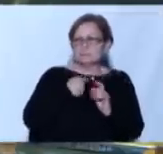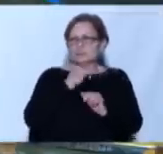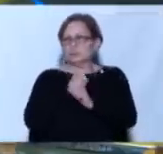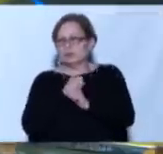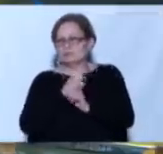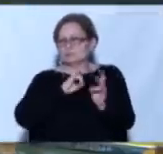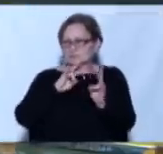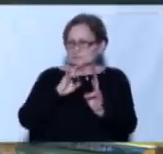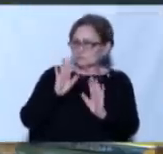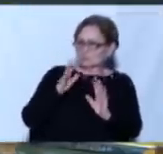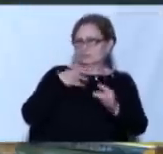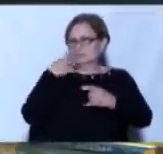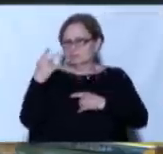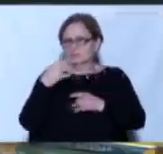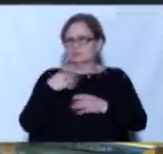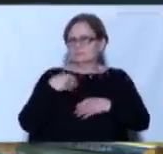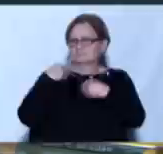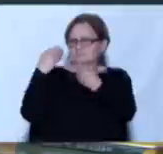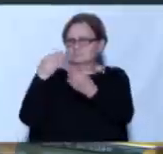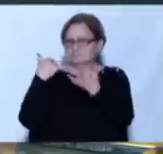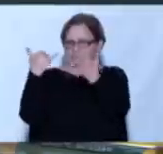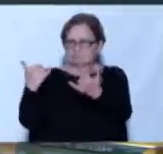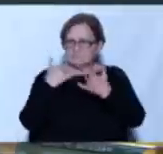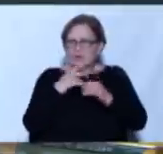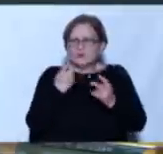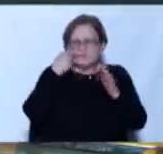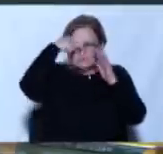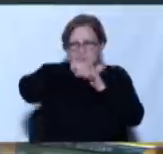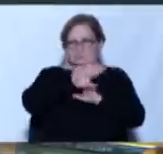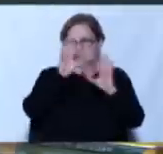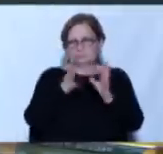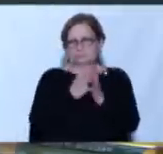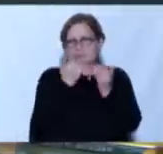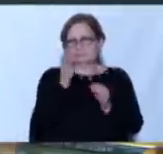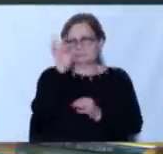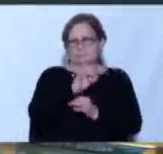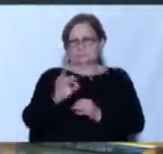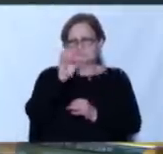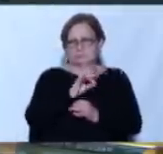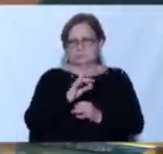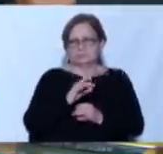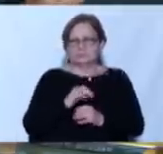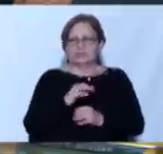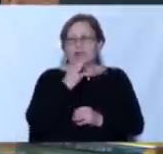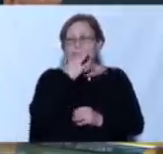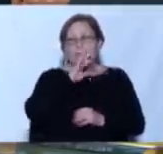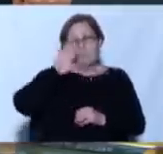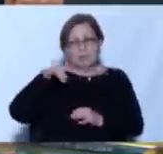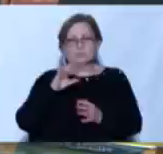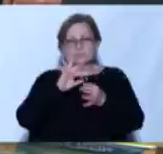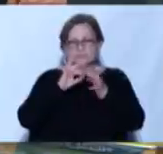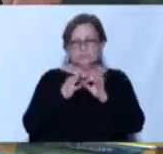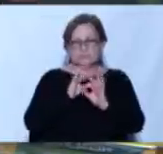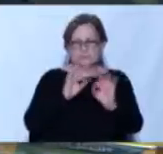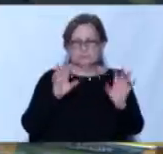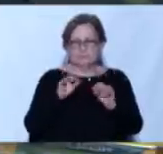უნდა გადავდგათ დაბიჯები. აი სწორედ აქ არის ეს ნაწარმოები, ამის შესახებ არის, ზდიან, ამაზე ჩვენ დეტალურად ვისაუბრებთ,